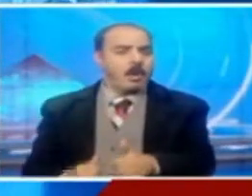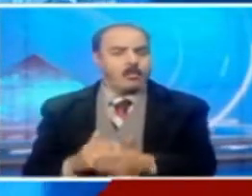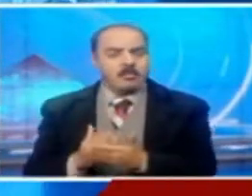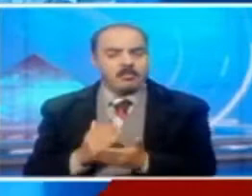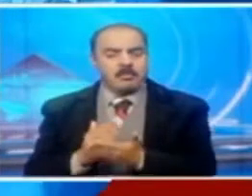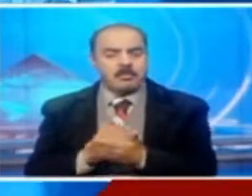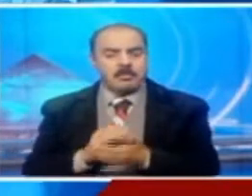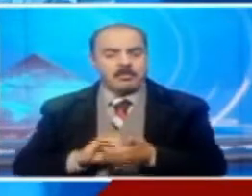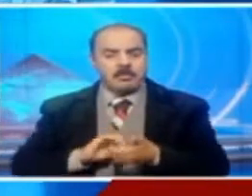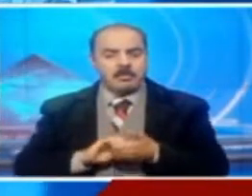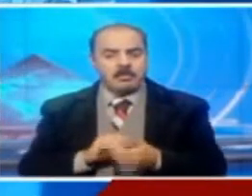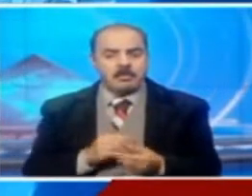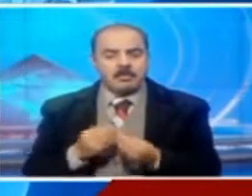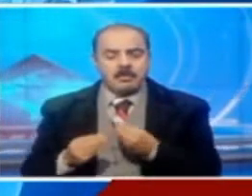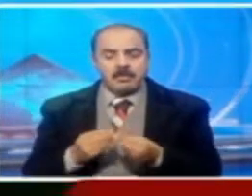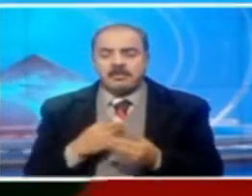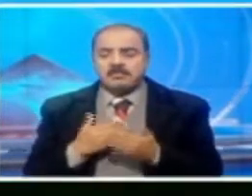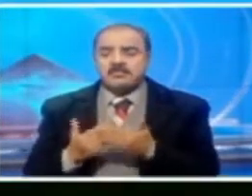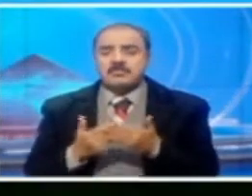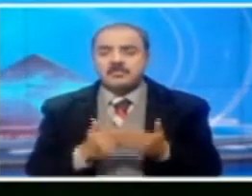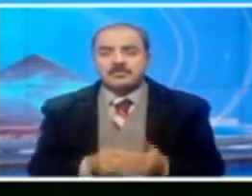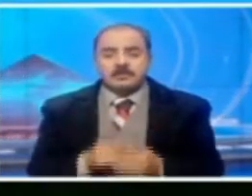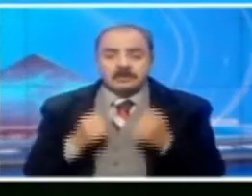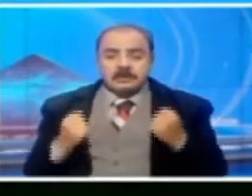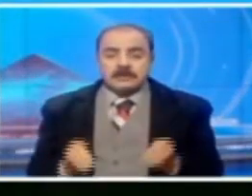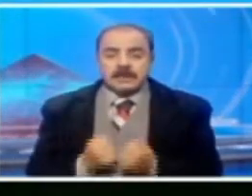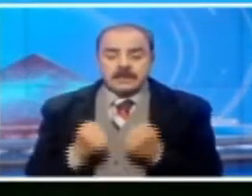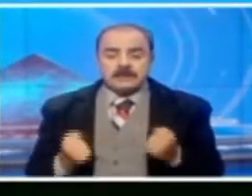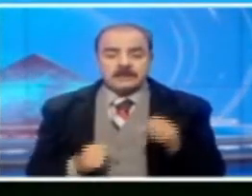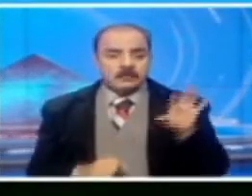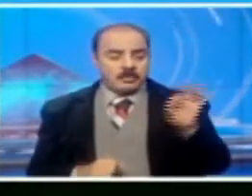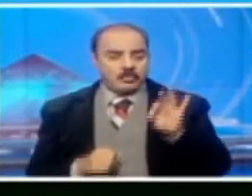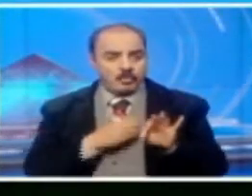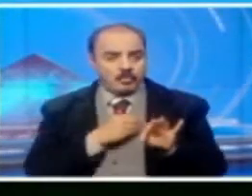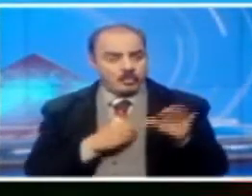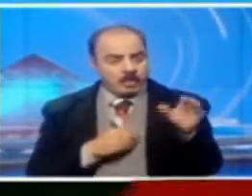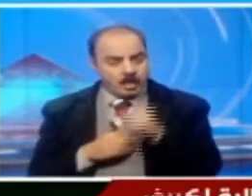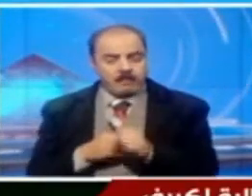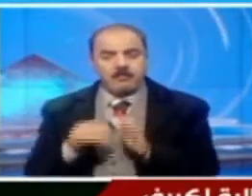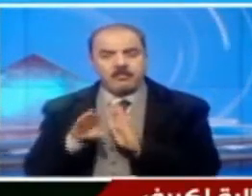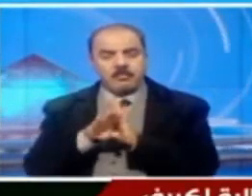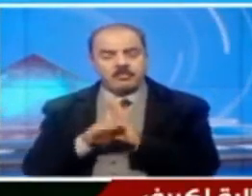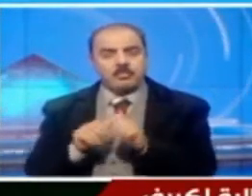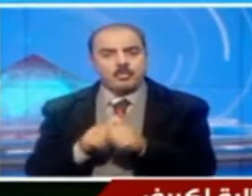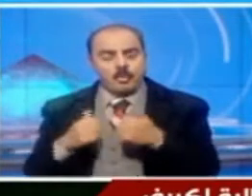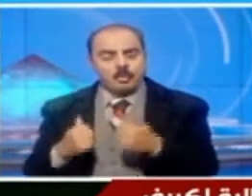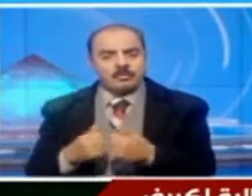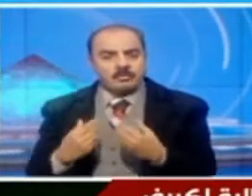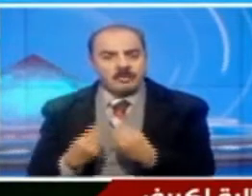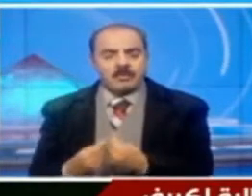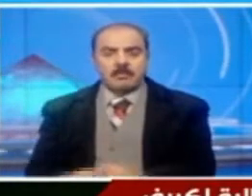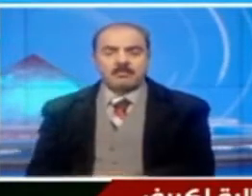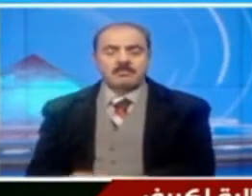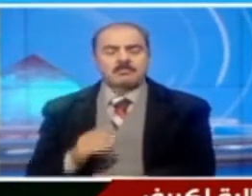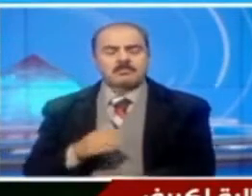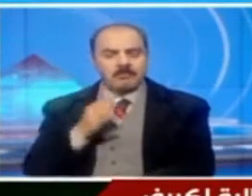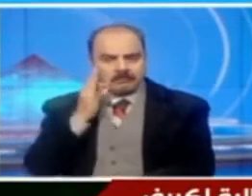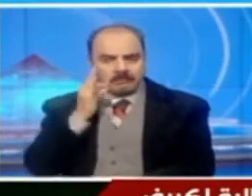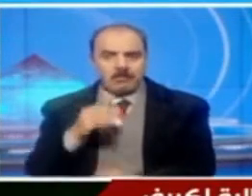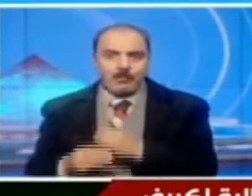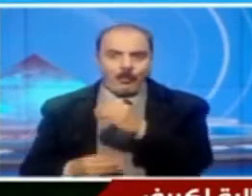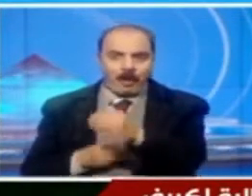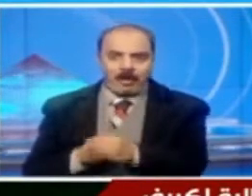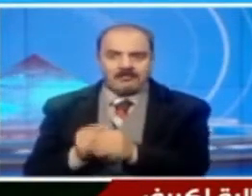من الخدمات، حزمة الخدمات المقدمة. تدريب وتأهيل الكوادر الطبية لمنظومة طب الأسرة خطوة مهمة وبداية حقيقية